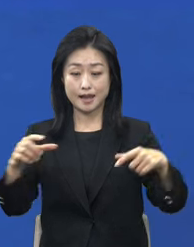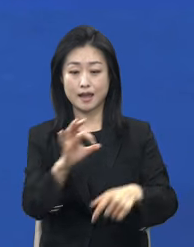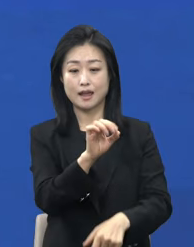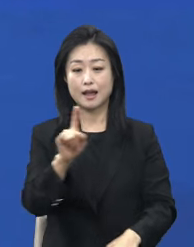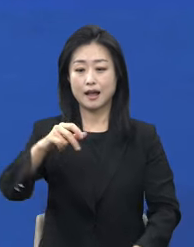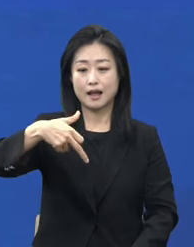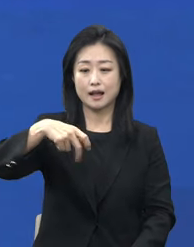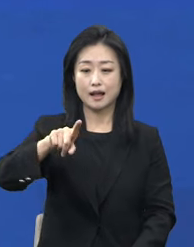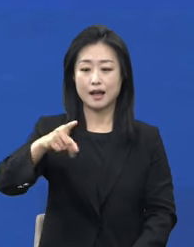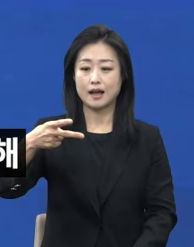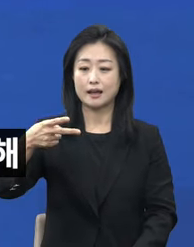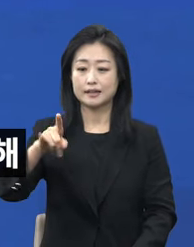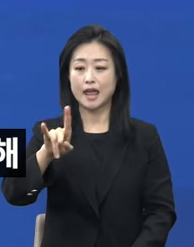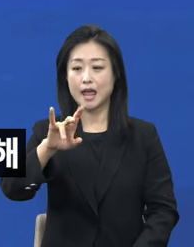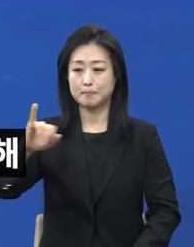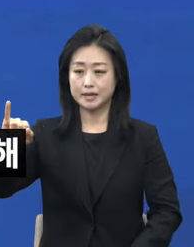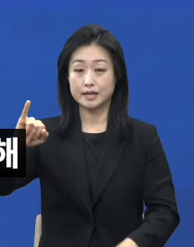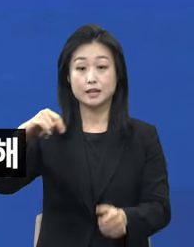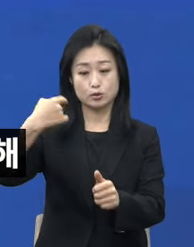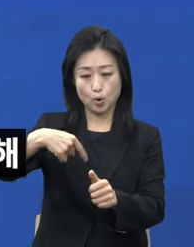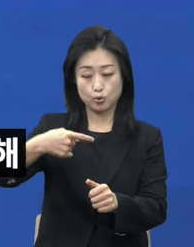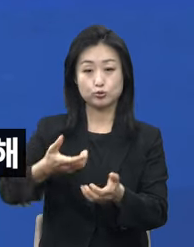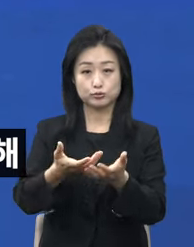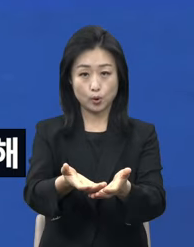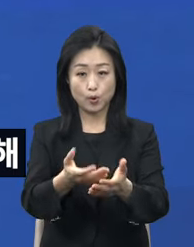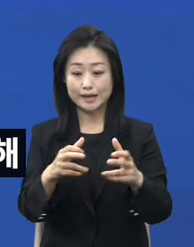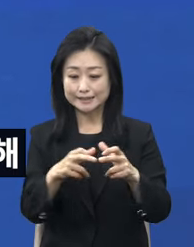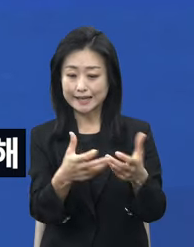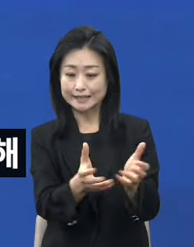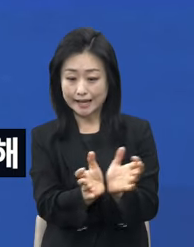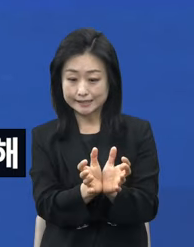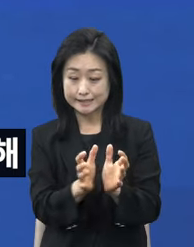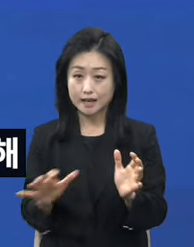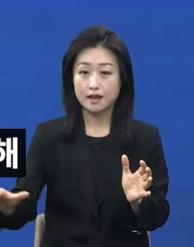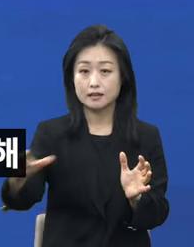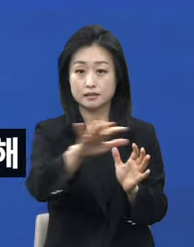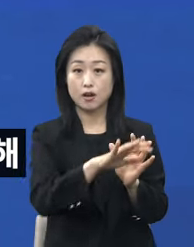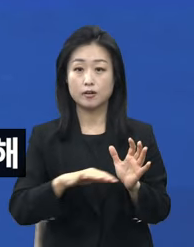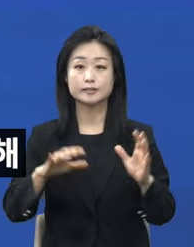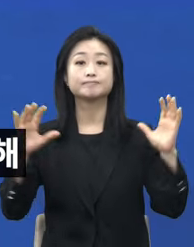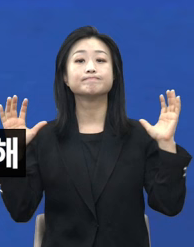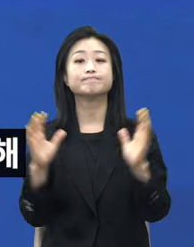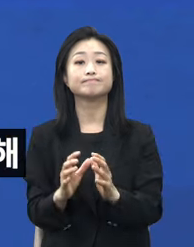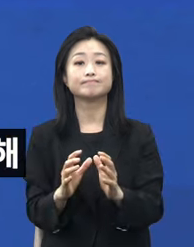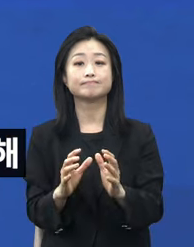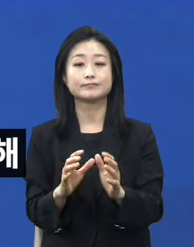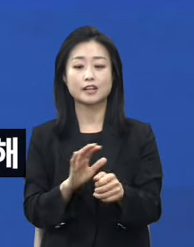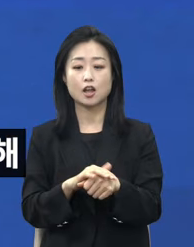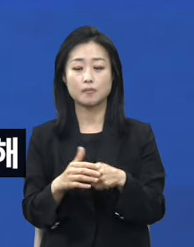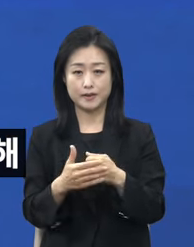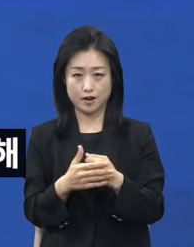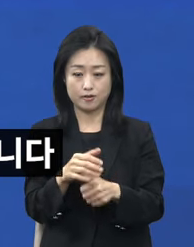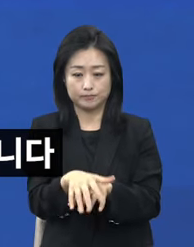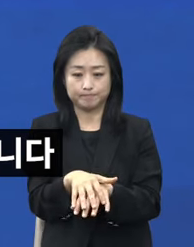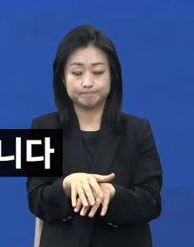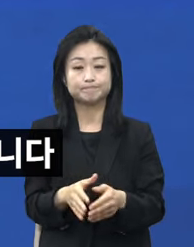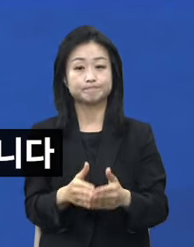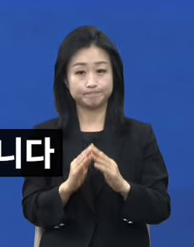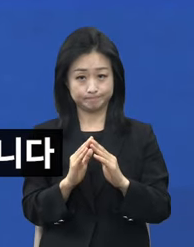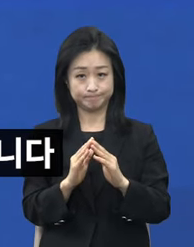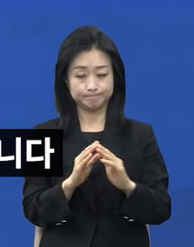아카데미를 운영하겠습니다. 또한 장애인 단체를 폭넓게 아우르는 상시 협력 체계를